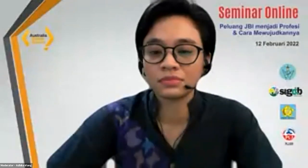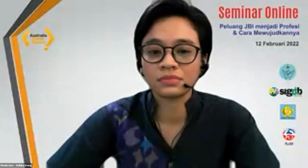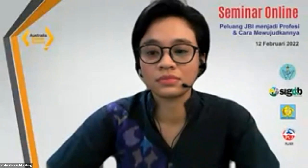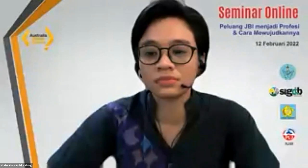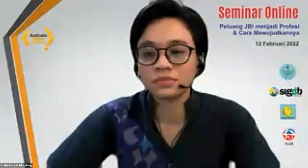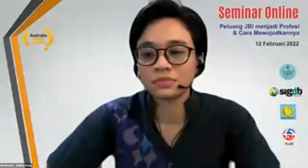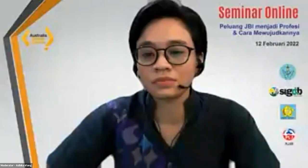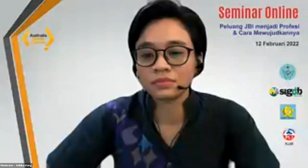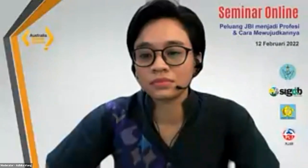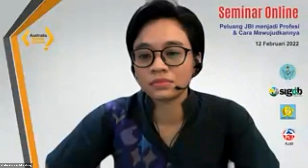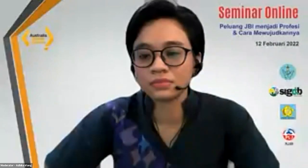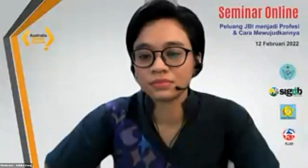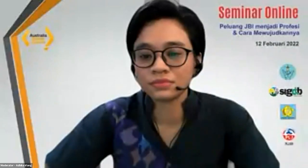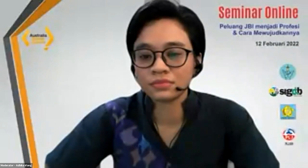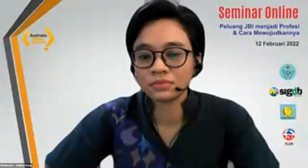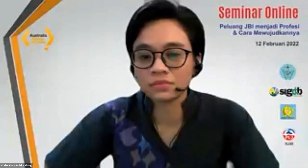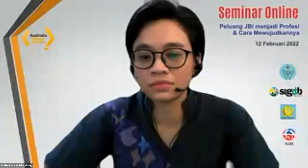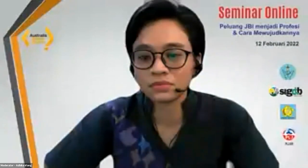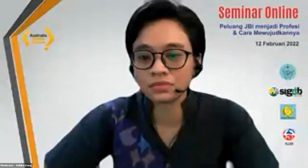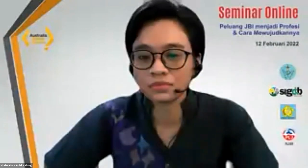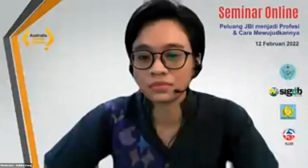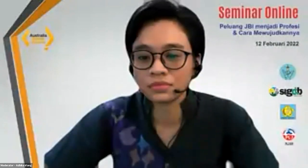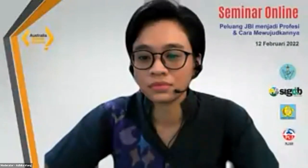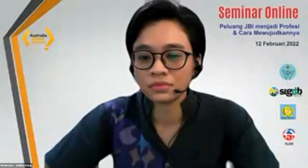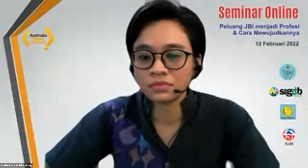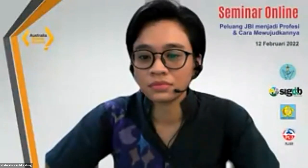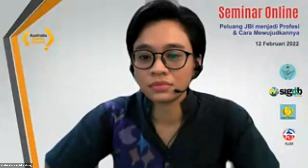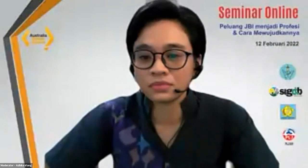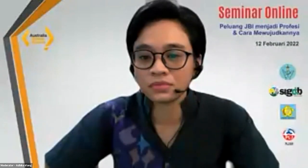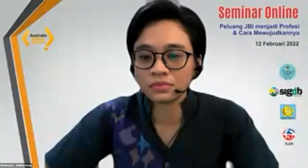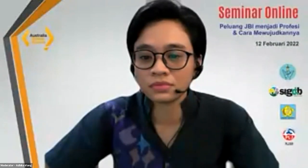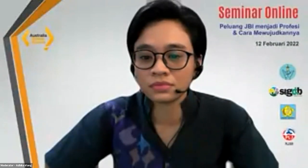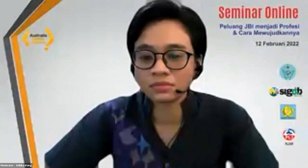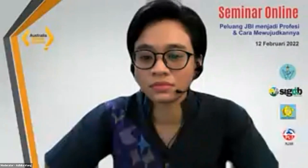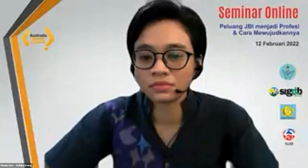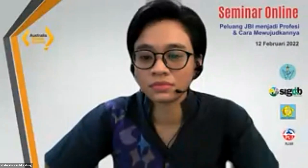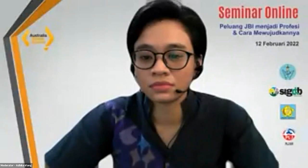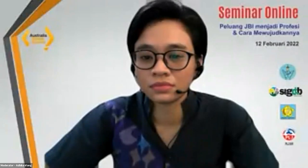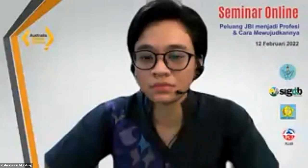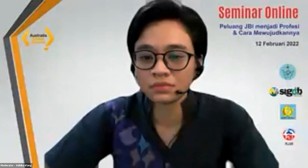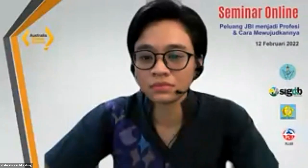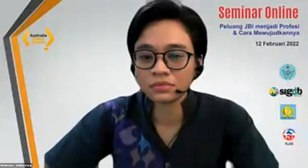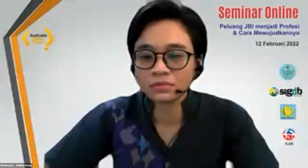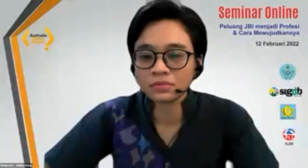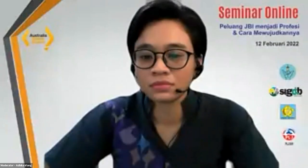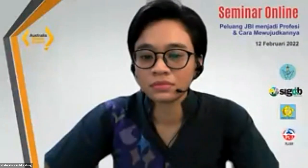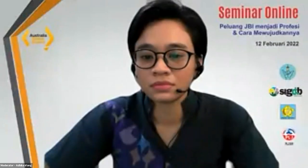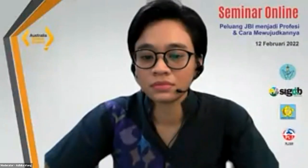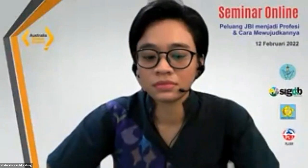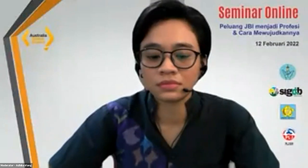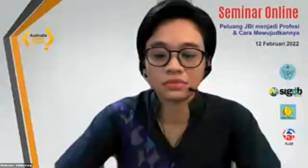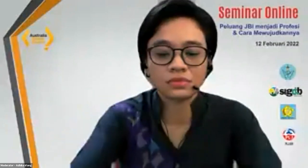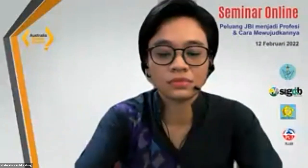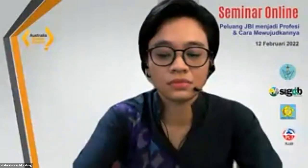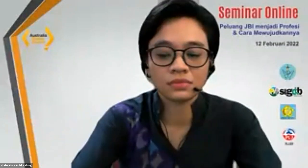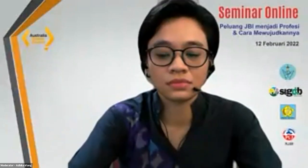khususnya di SLB Negeri Cicendo Kota Bandung ini nah saya ini adalah praktisi dengan media atau